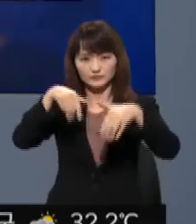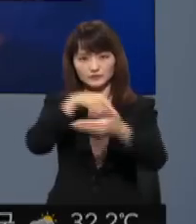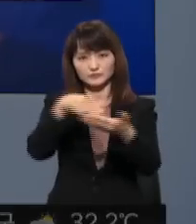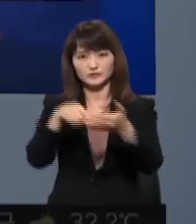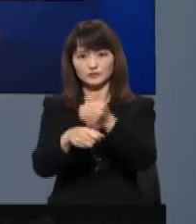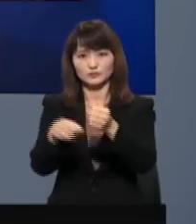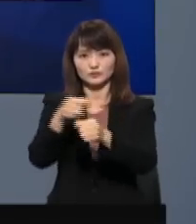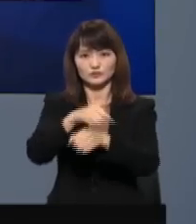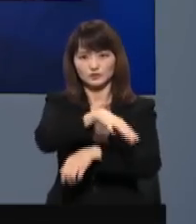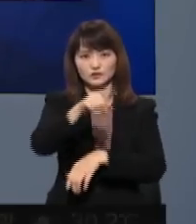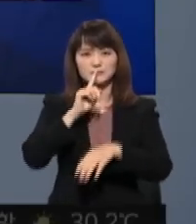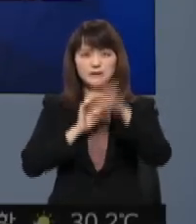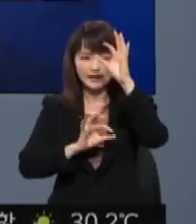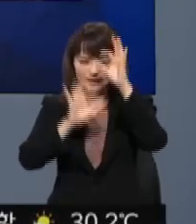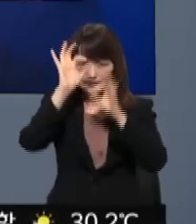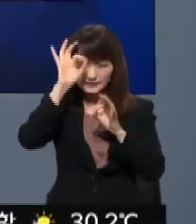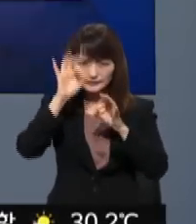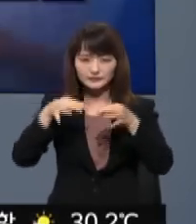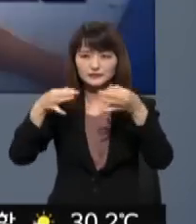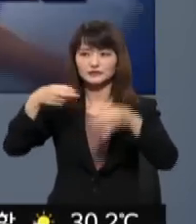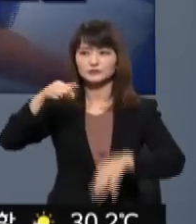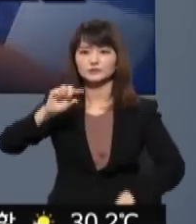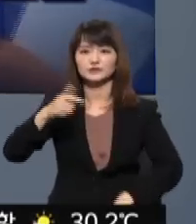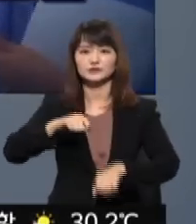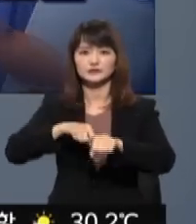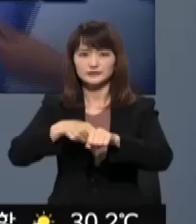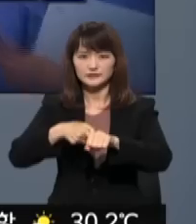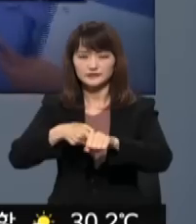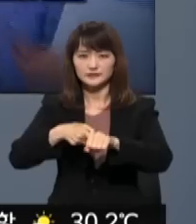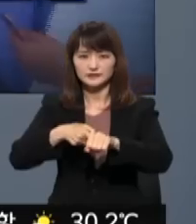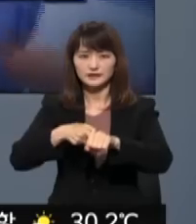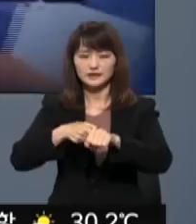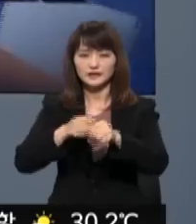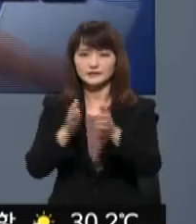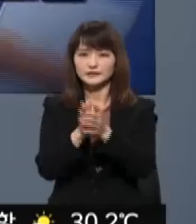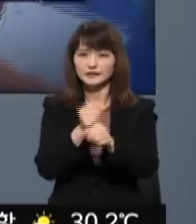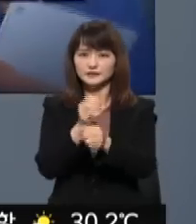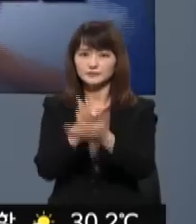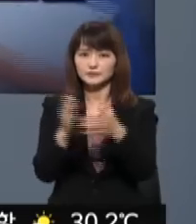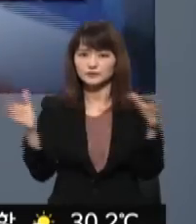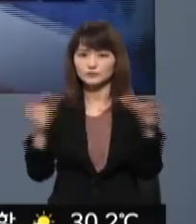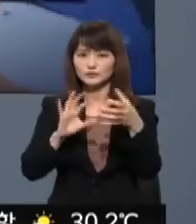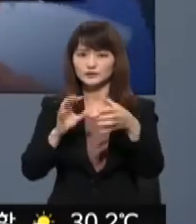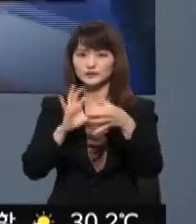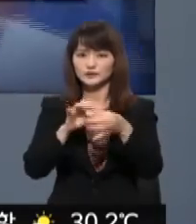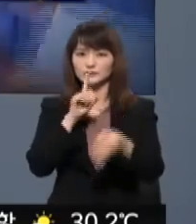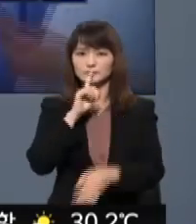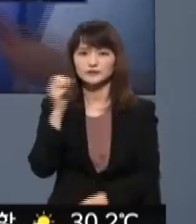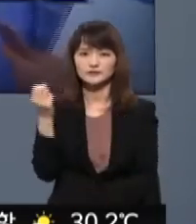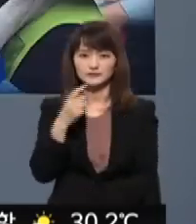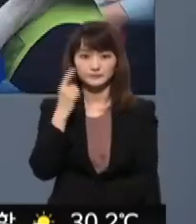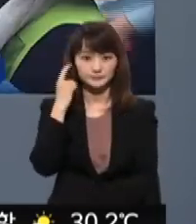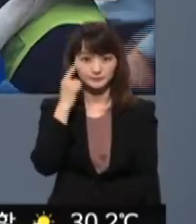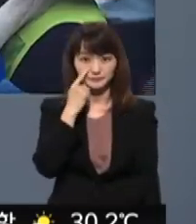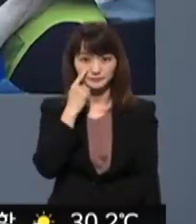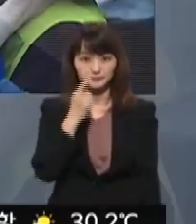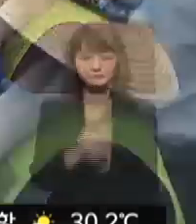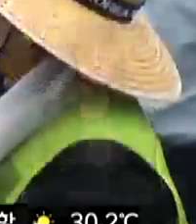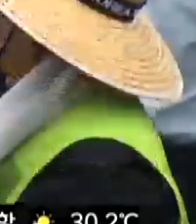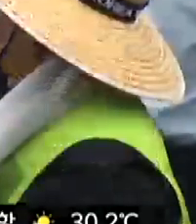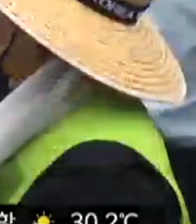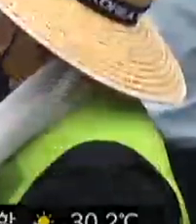실언으로 무리를 빚은 김성원 의원의 징계절차 게시를 논의합니다 해당 발언 다시 한번 들어보시죠